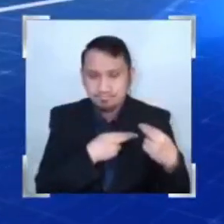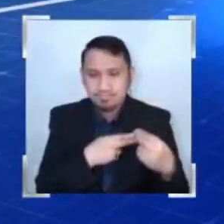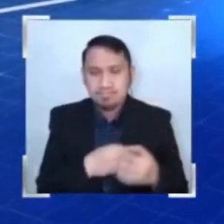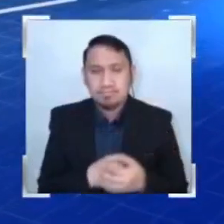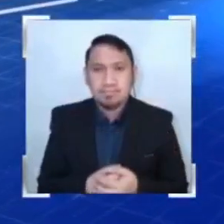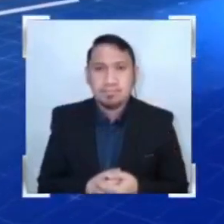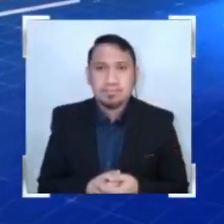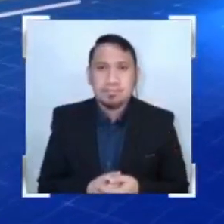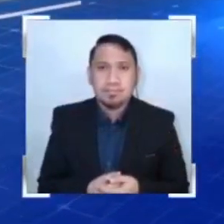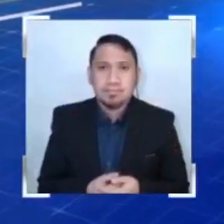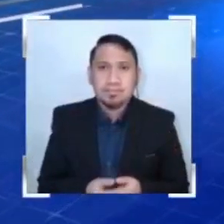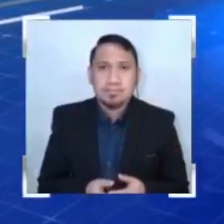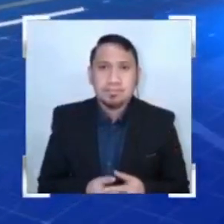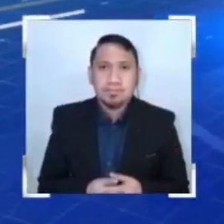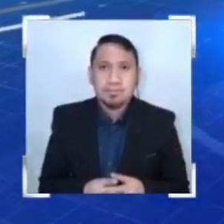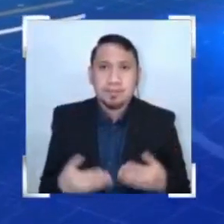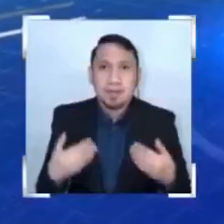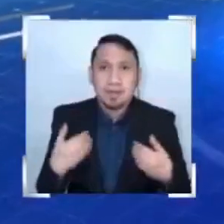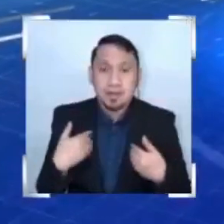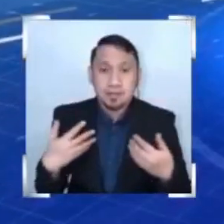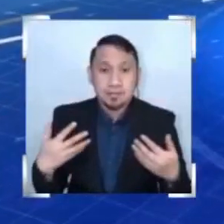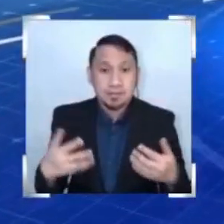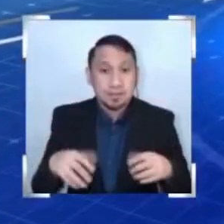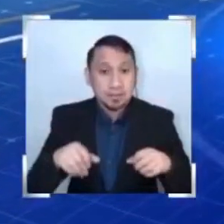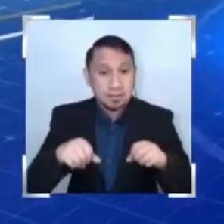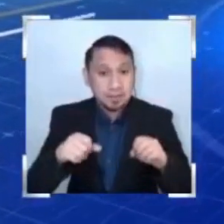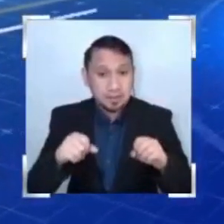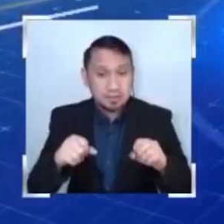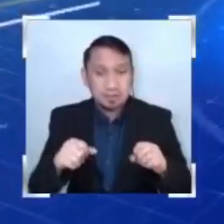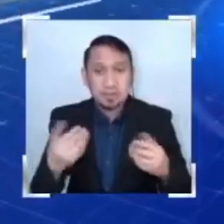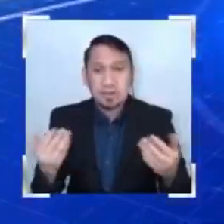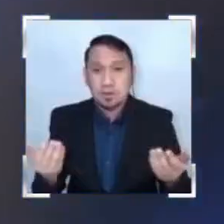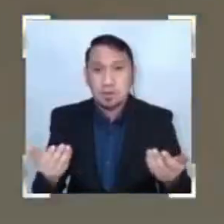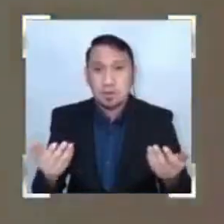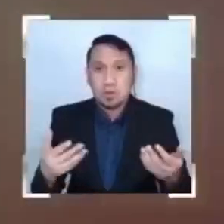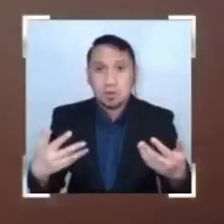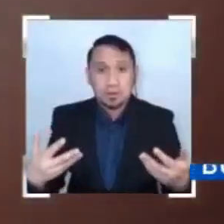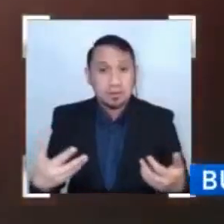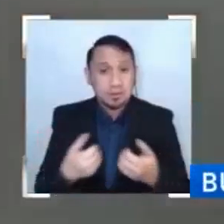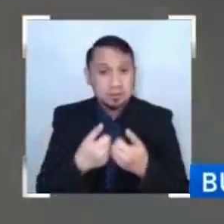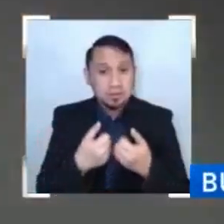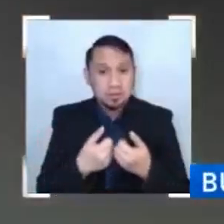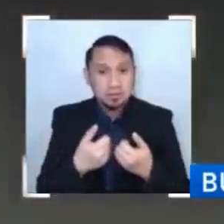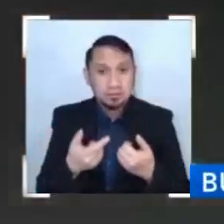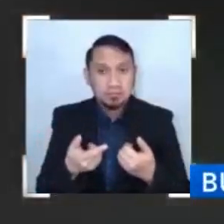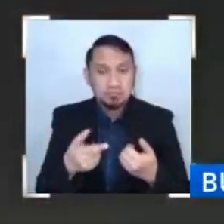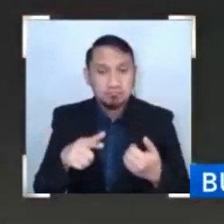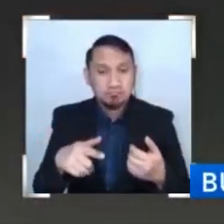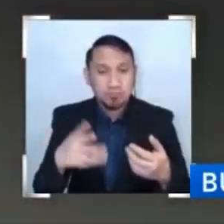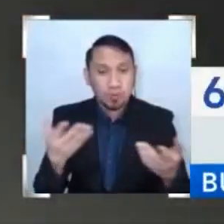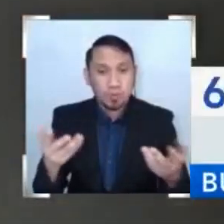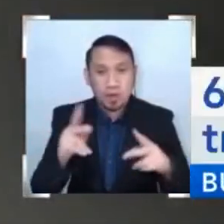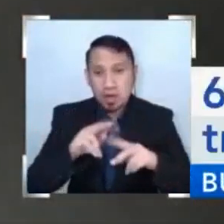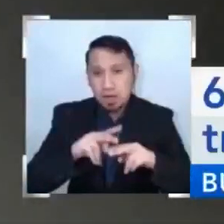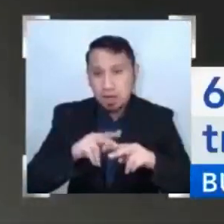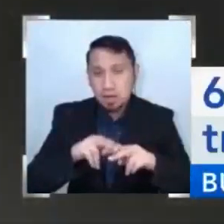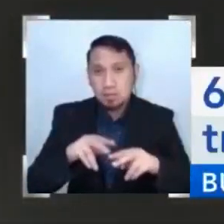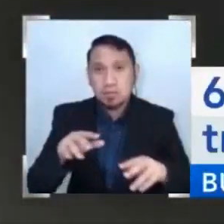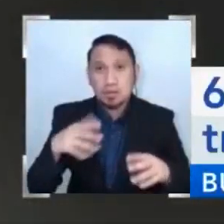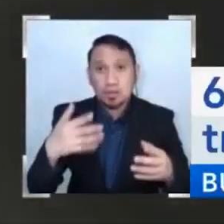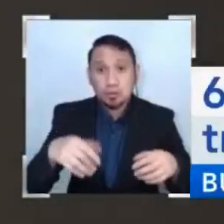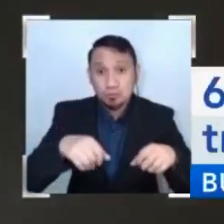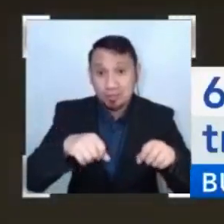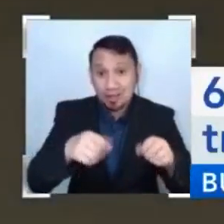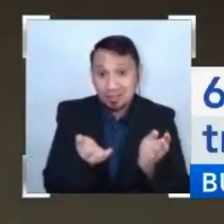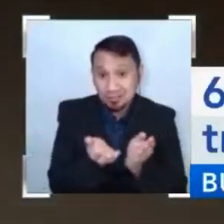Nagsalpukan naman ng isang tricycle at isang motorsiklo sa Bugalyon, Pangasinan. Sa lakas ng impact, tumaob ang tricycle. Sakay nito mag-anak na